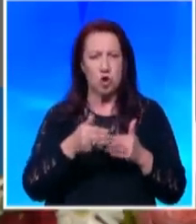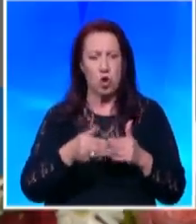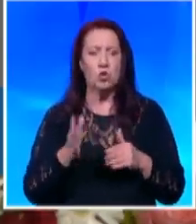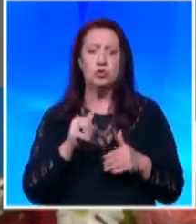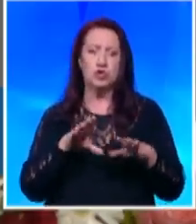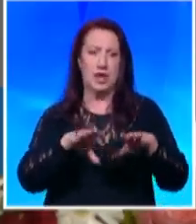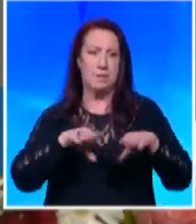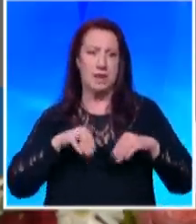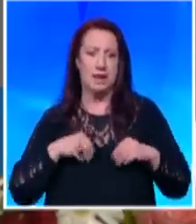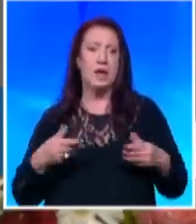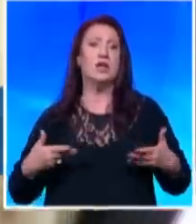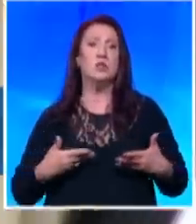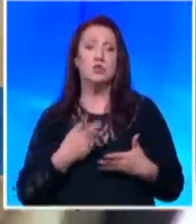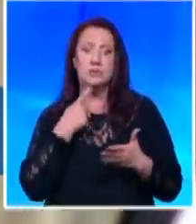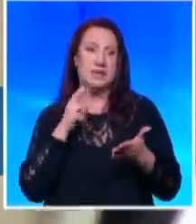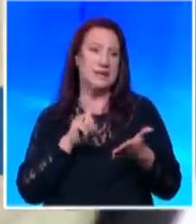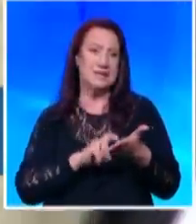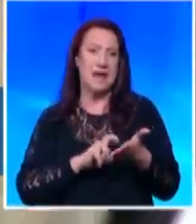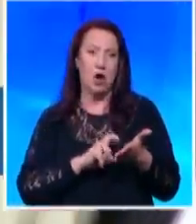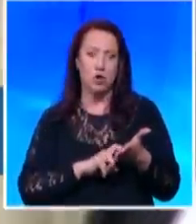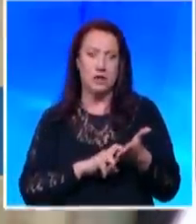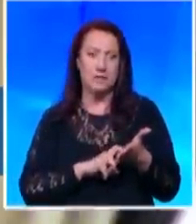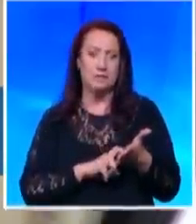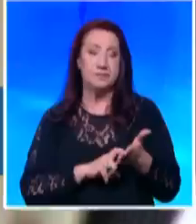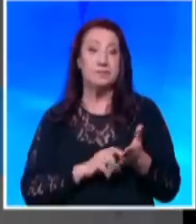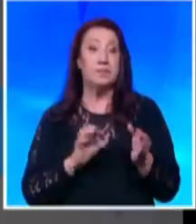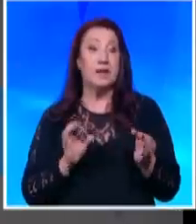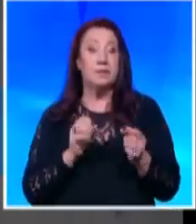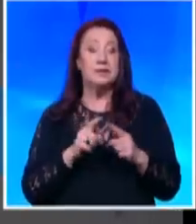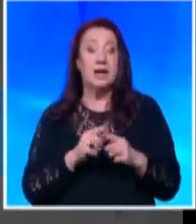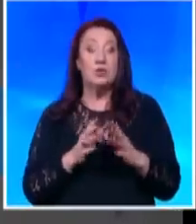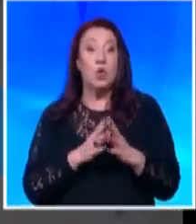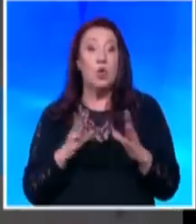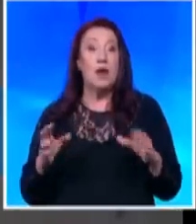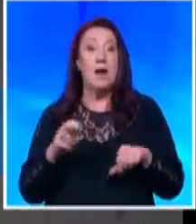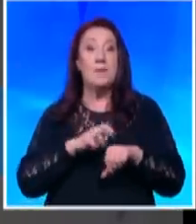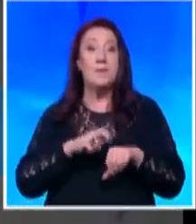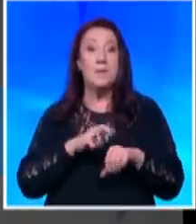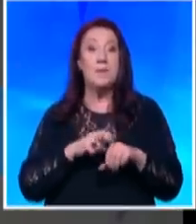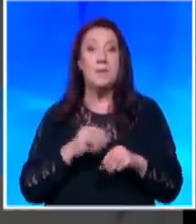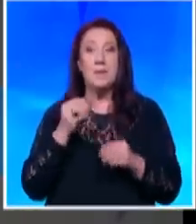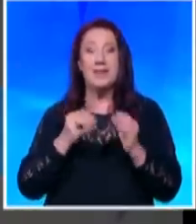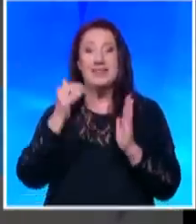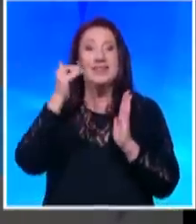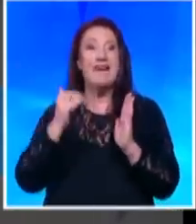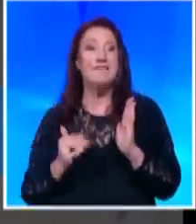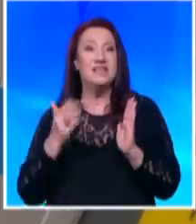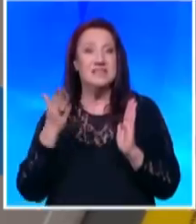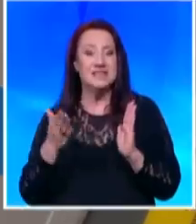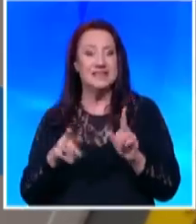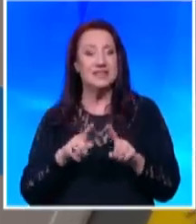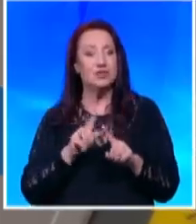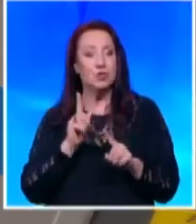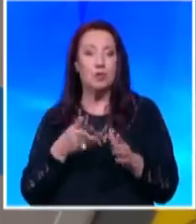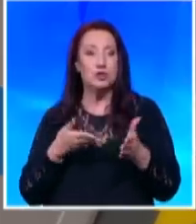необходимите законодателни актове. По отношение на високия дефицит, който също може да бъде спънка по пътя към еврозоната, очакванията са,